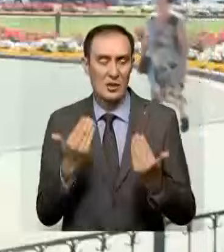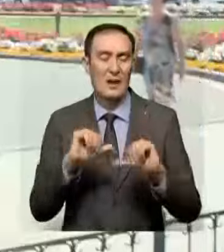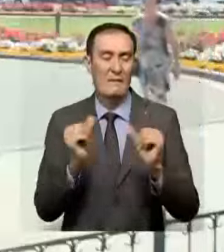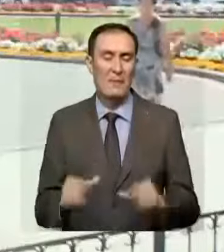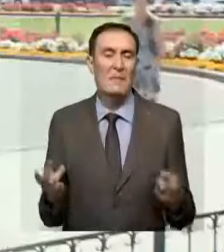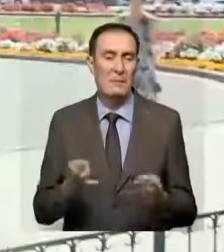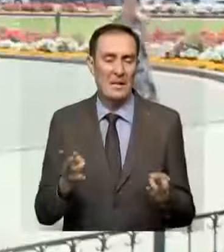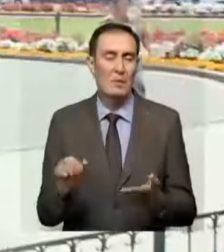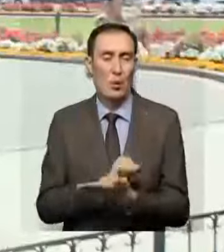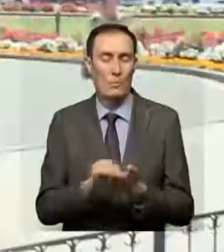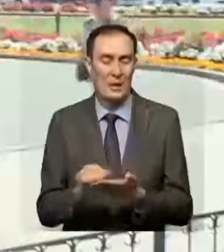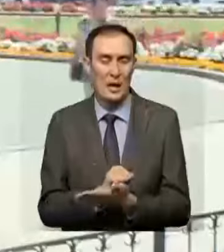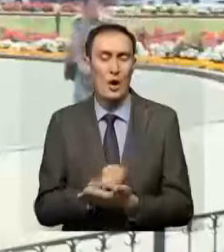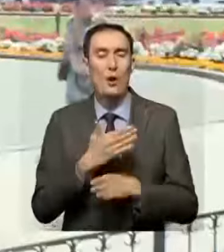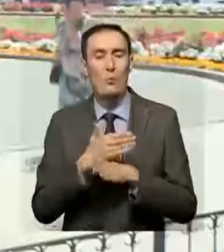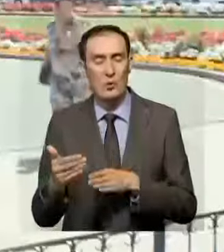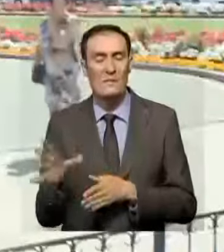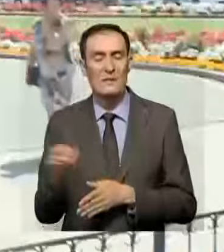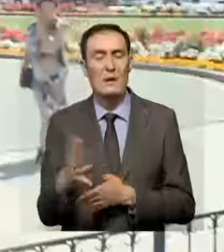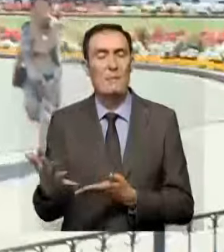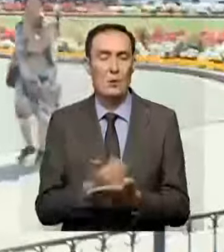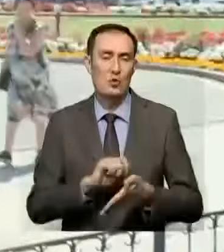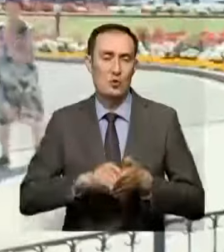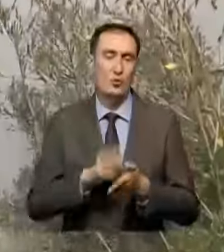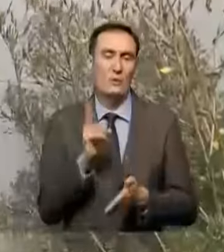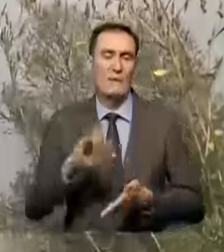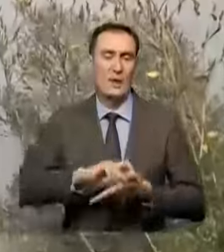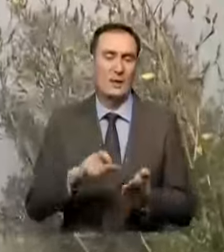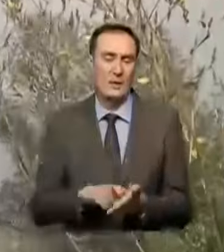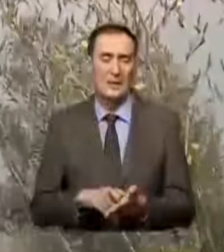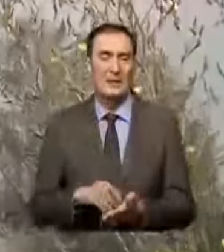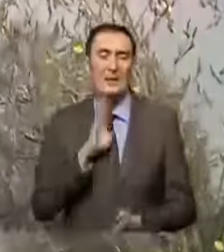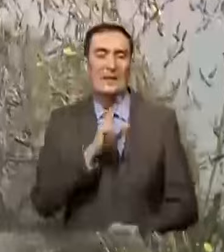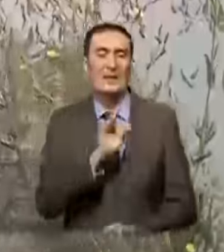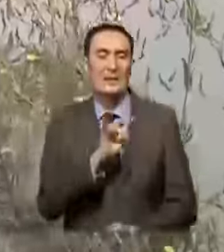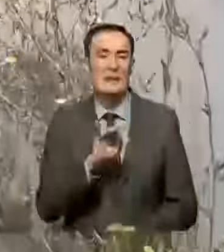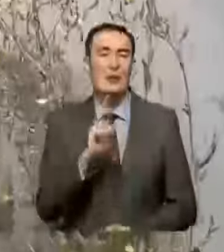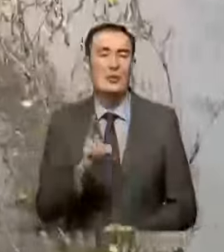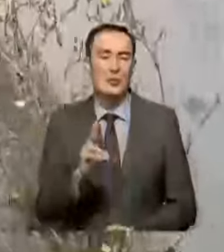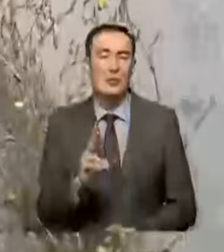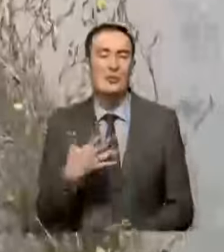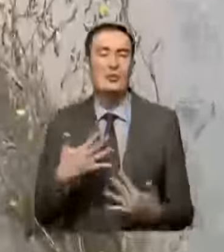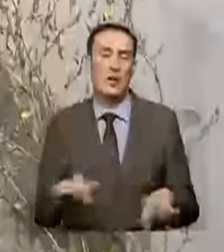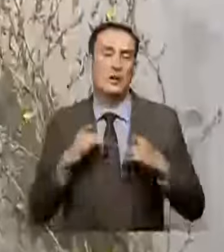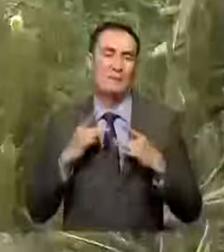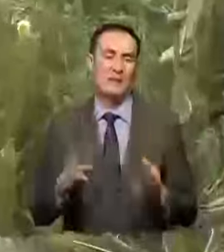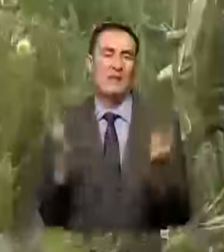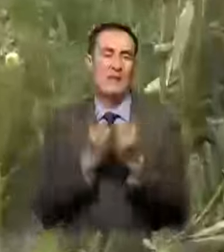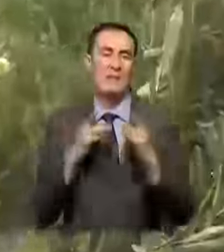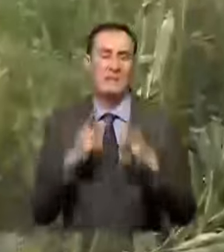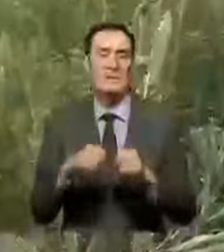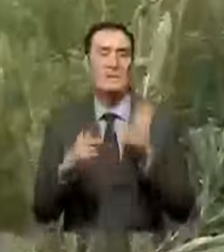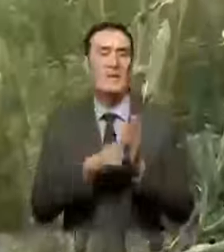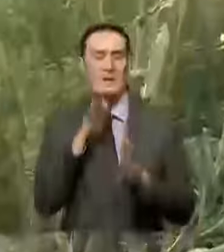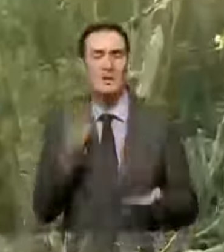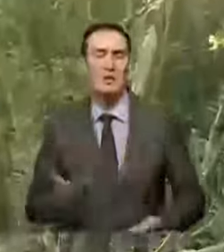оформляем необходимые бумаги. После все получат ключи от квартир. Индира Абуова – одна из тех, кто уже отпраздновал новоселье. 17